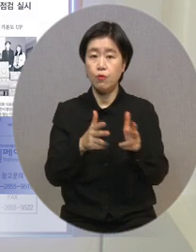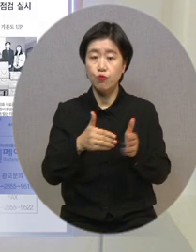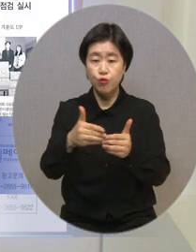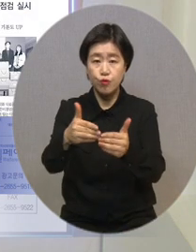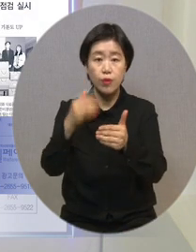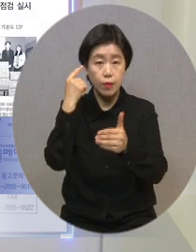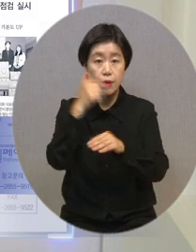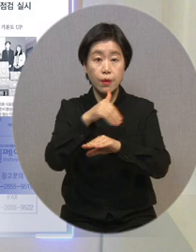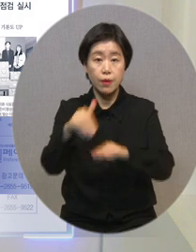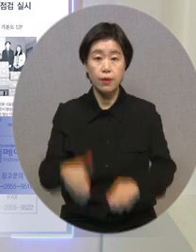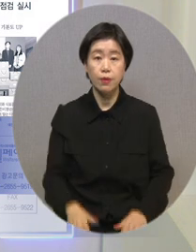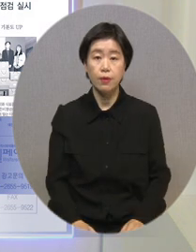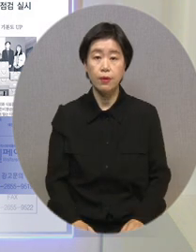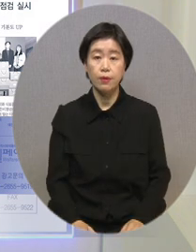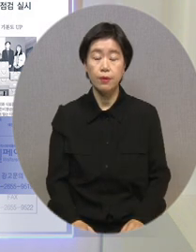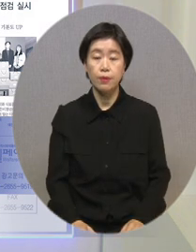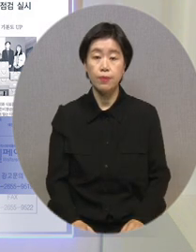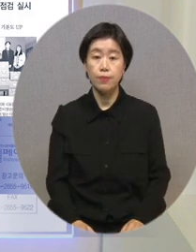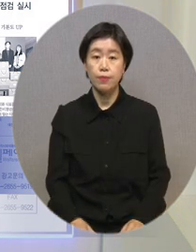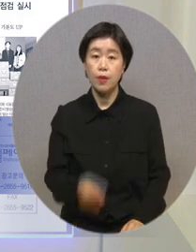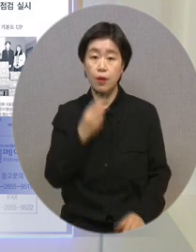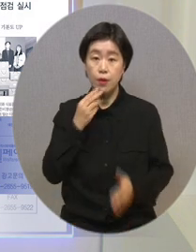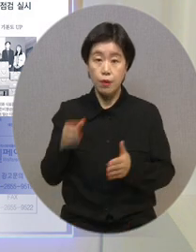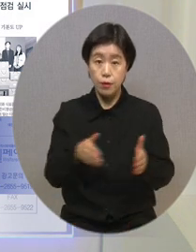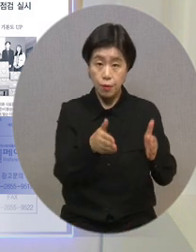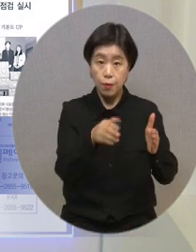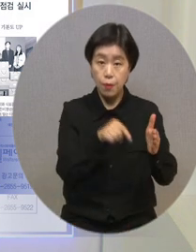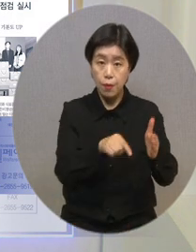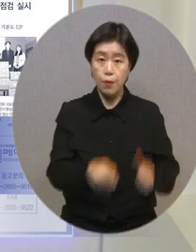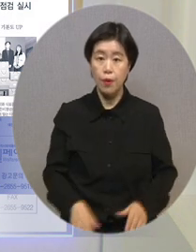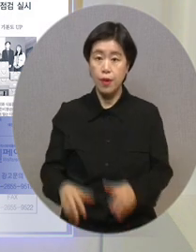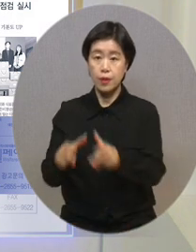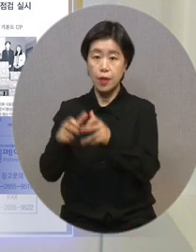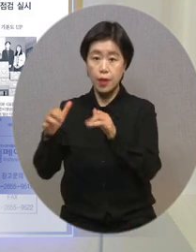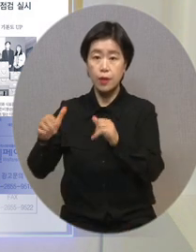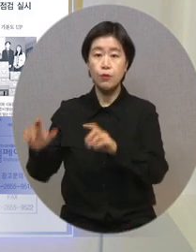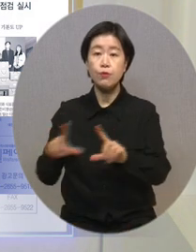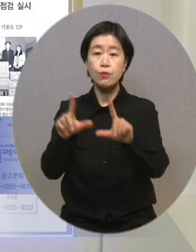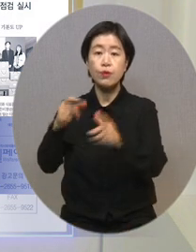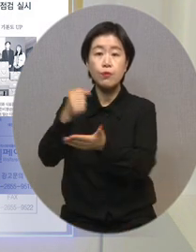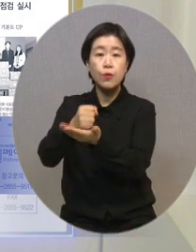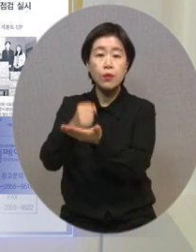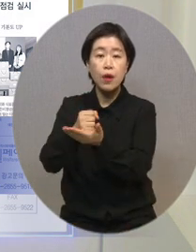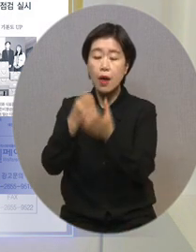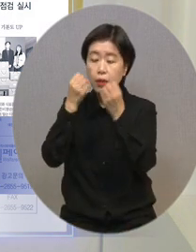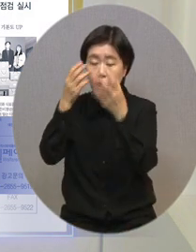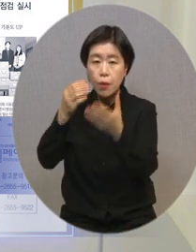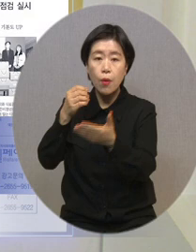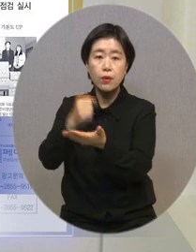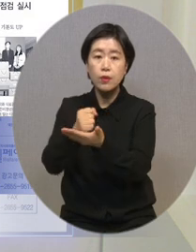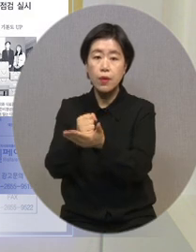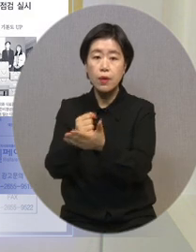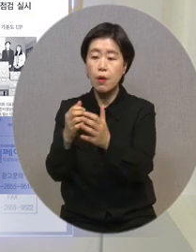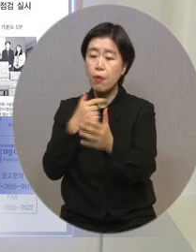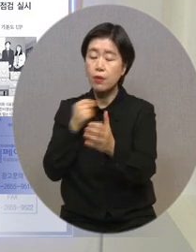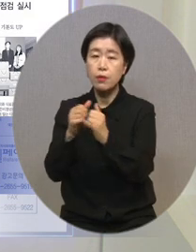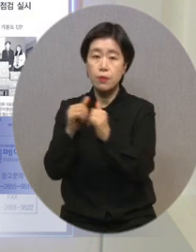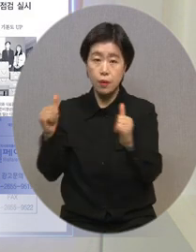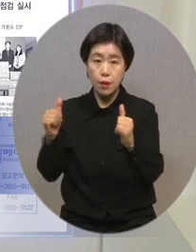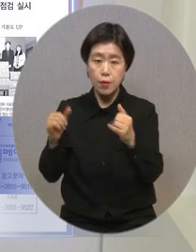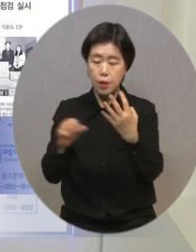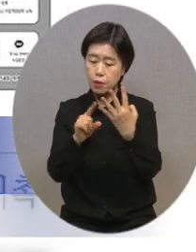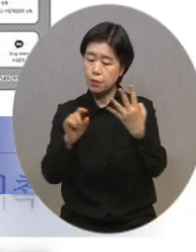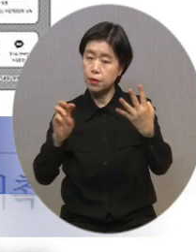추진합니다 계속해서 면입니다 경기도가 장애인 누림 통장 신규 참여자 모집을 오는 30일까지